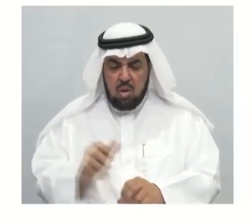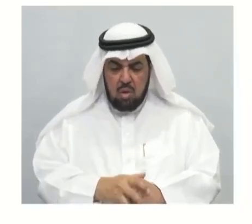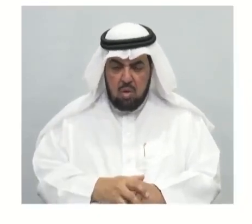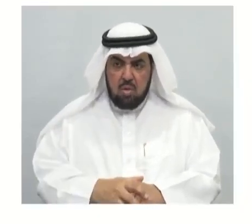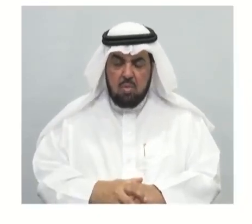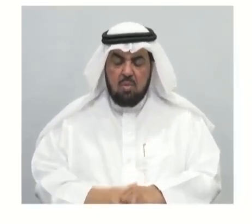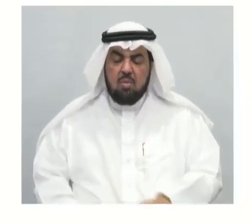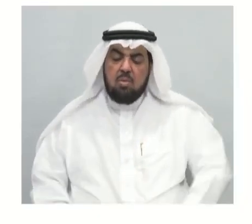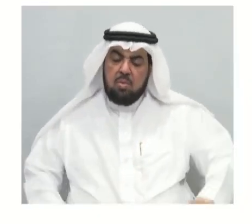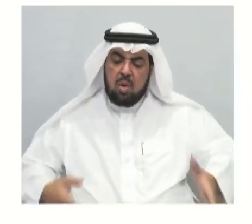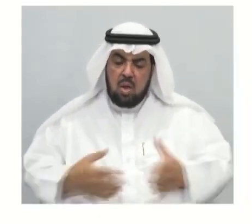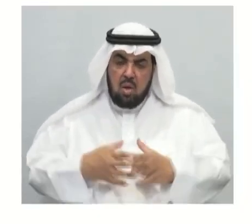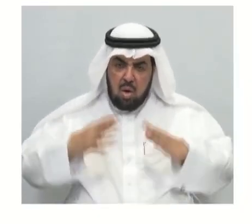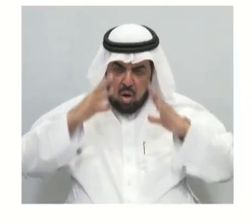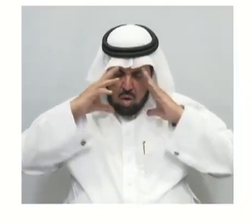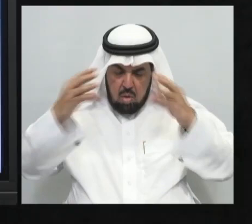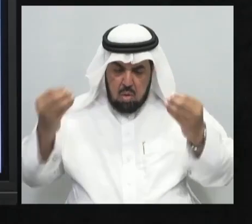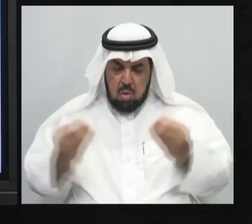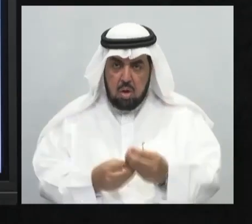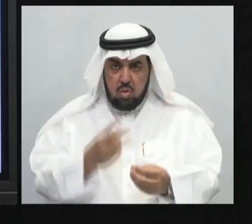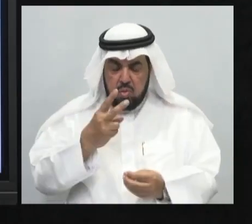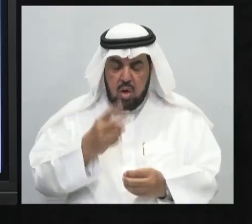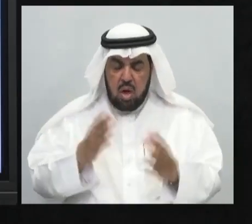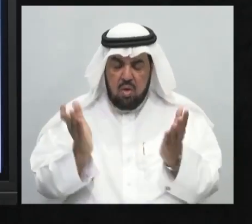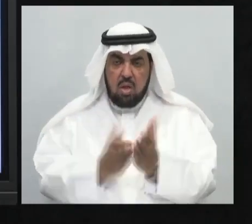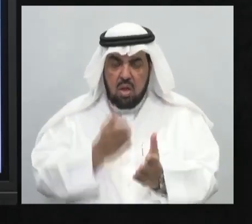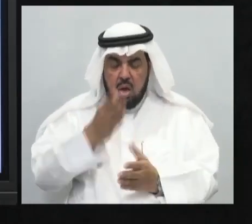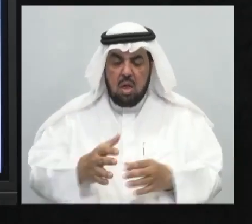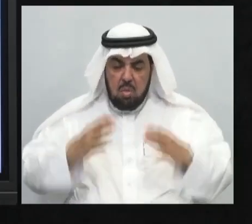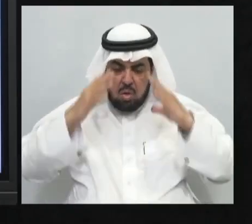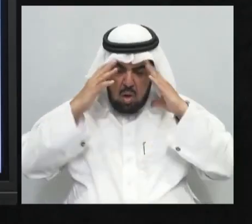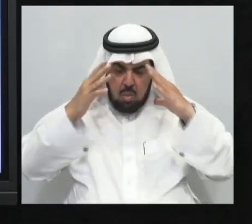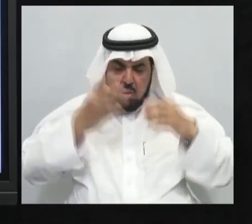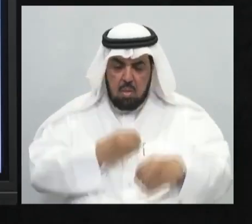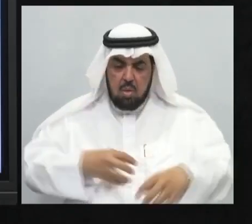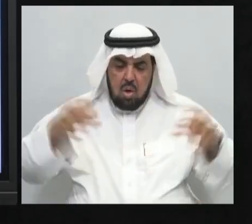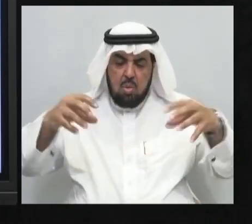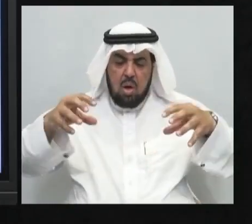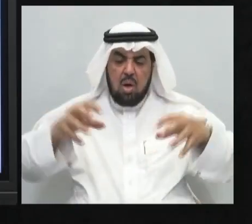المختصين شكرا لكم على حسن المتابعه ونلتقيكم باذن الله في الدرس القادم والسلام عليكم ورحمه الله وبركاته y